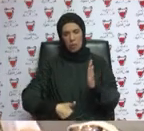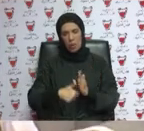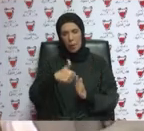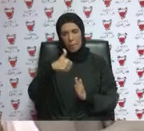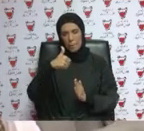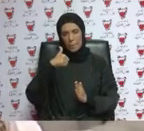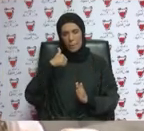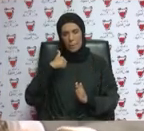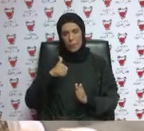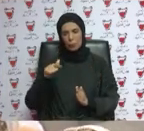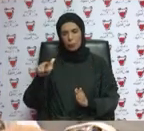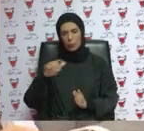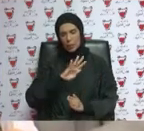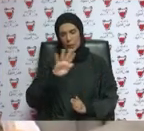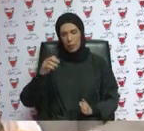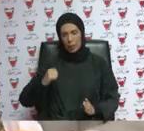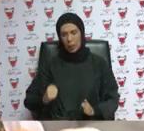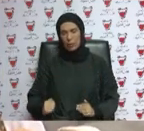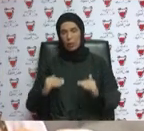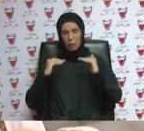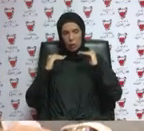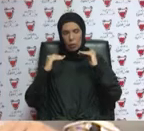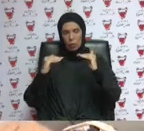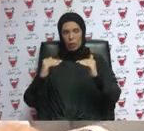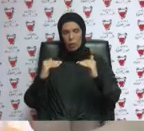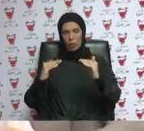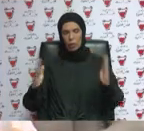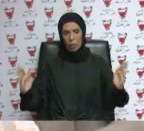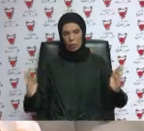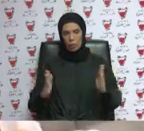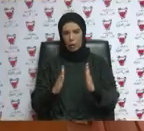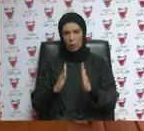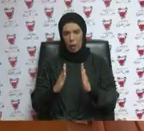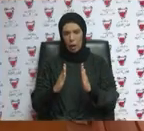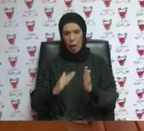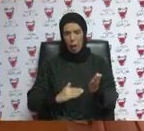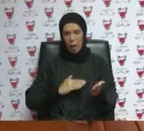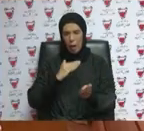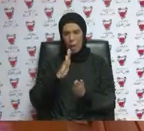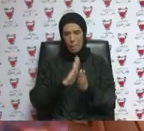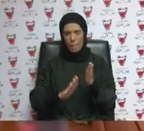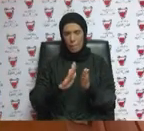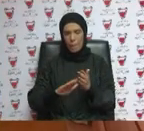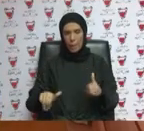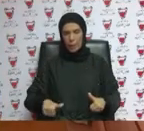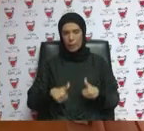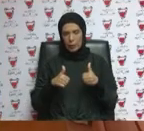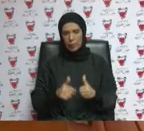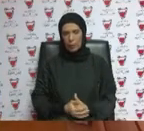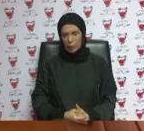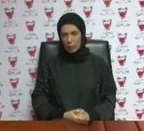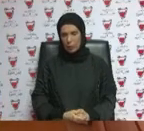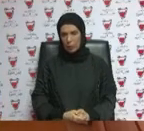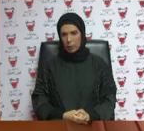شعب البحرين أن يعيش في أمان ويتعدى هذه المرحلة الخطيرة في حياته. مع الرئيس